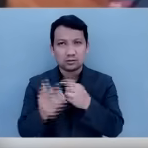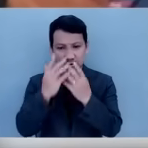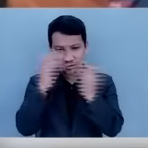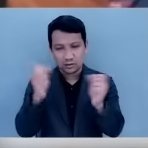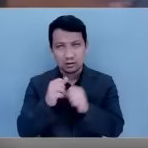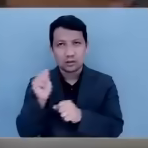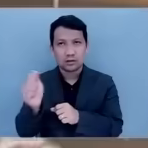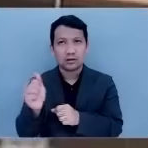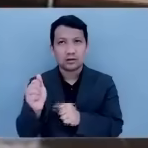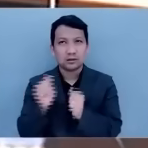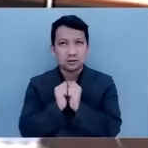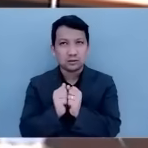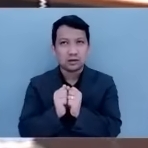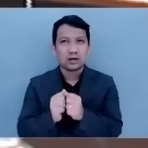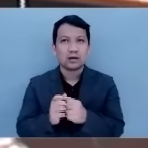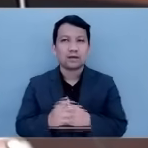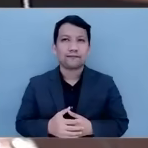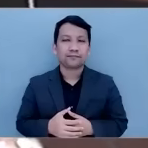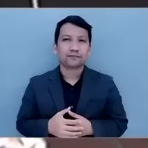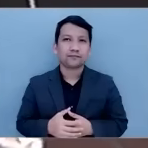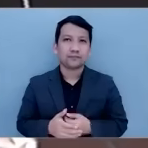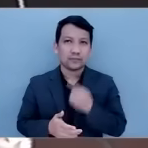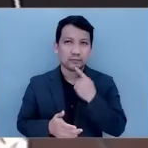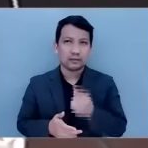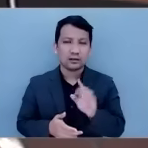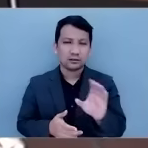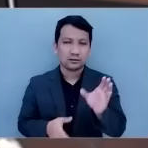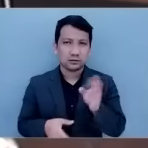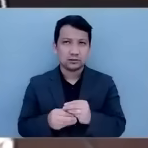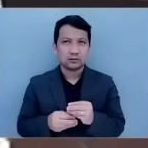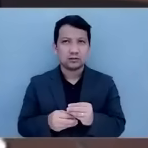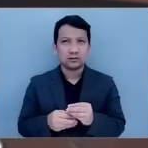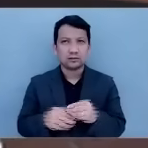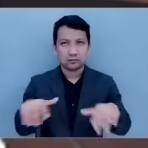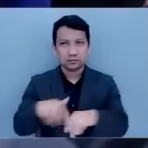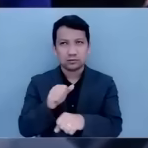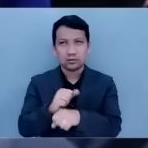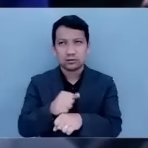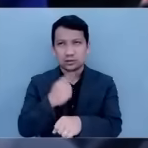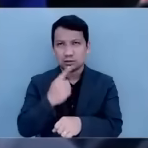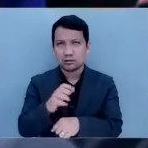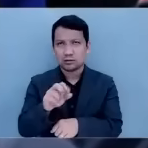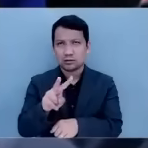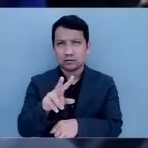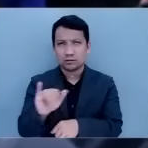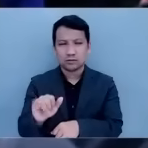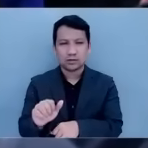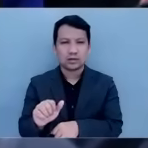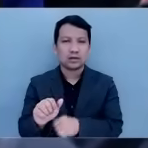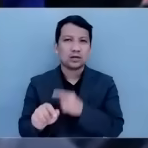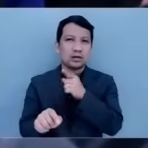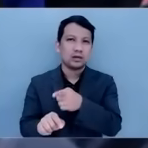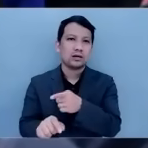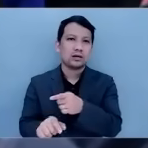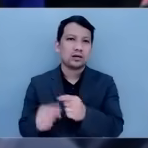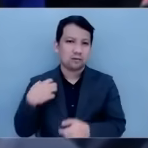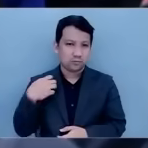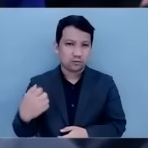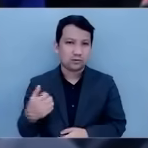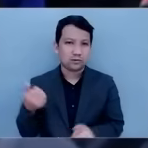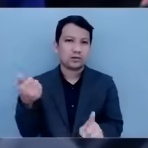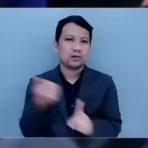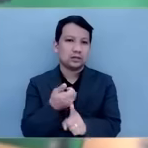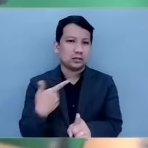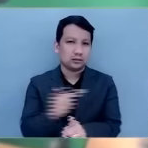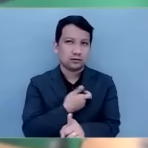siya sa kanyang mga kasamahan. Pero giit ng mga dating katrabaho ni Aling LV, ang amo raw talaga nilang babae ang